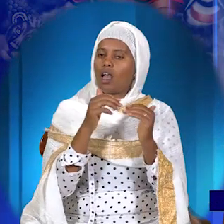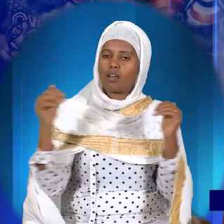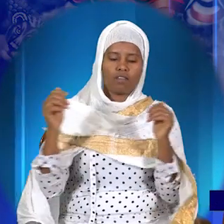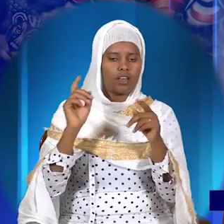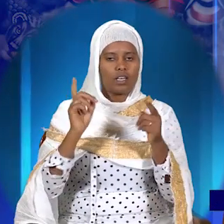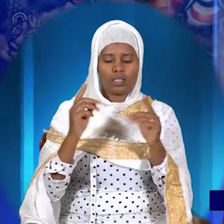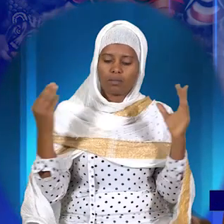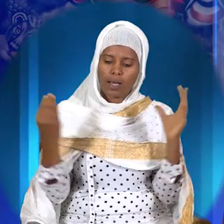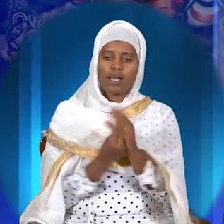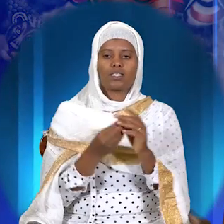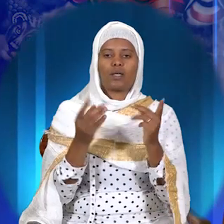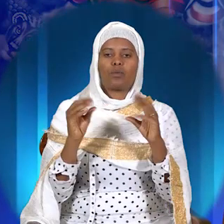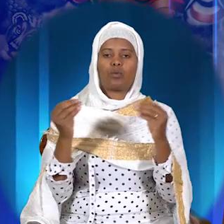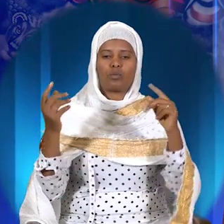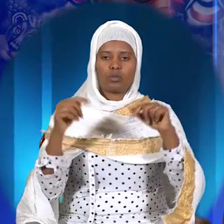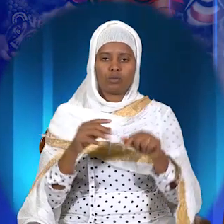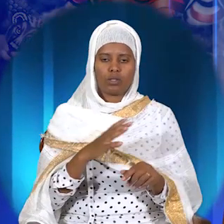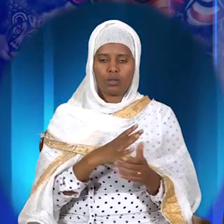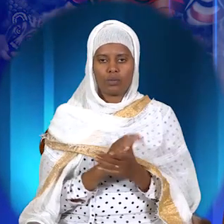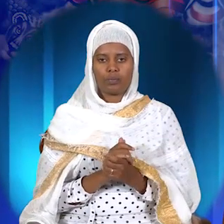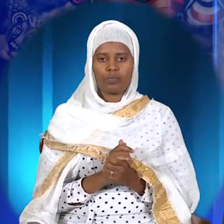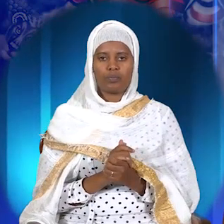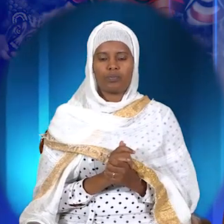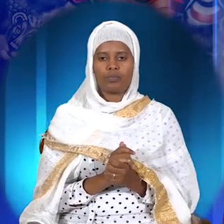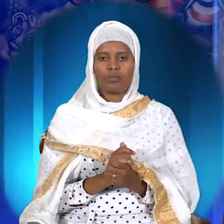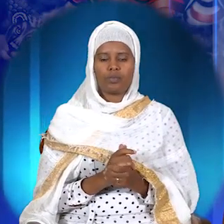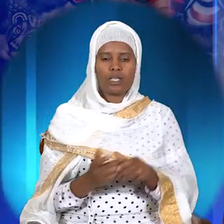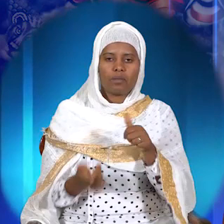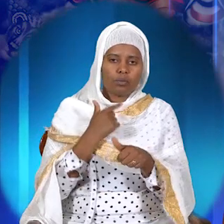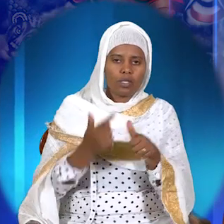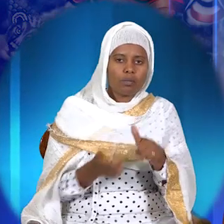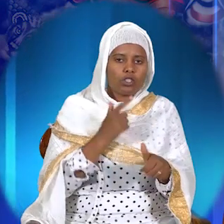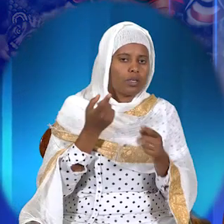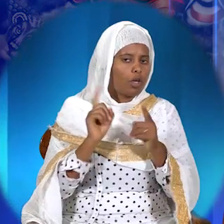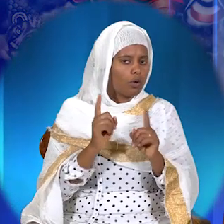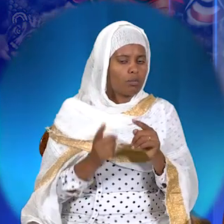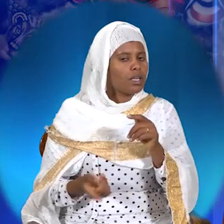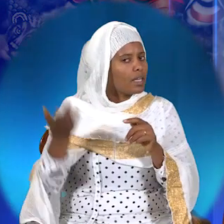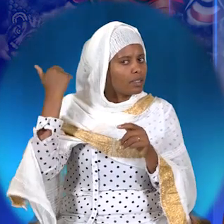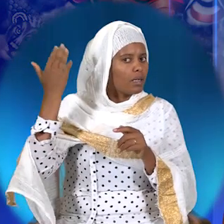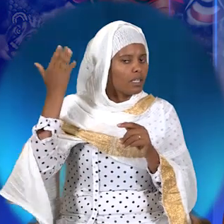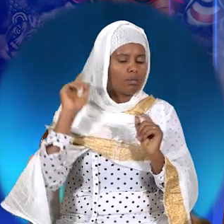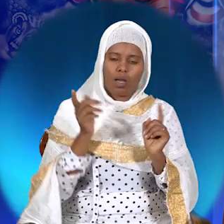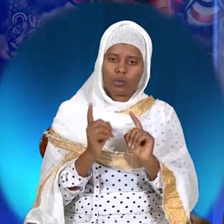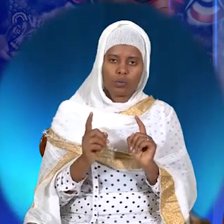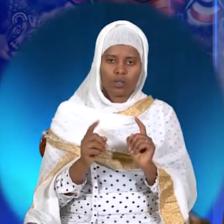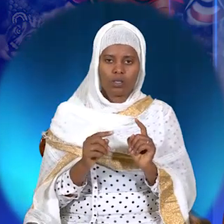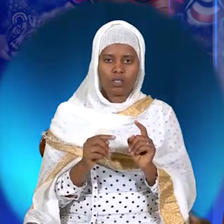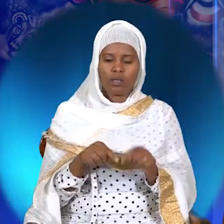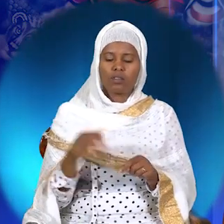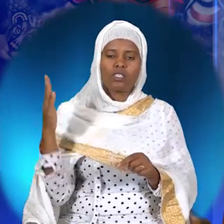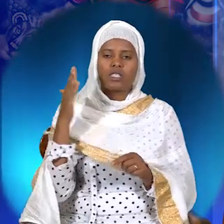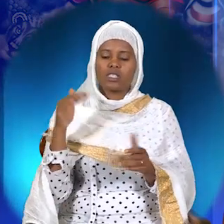ተፈላልዩ ቀዲምዎም ከም ዘይመፀ እቲ ናይ ስላሴ ምርካብ ብልክዕ ናይ መጀመርታ ዘይብሎም ናይ ጥንቲ